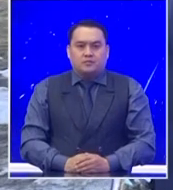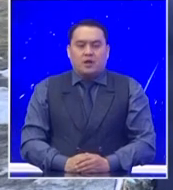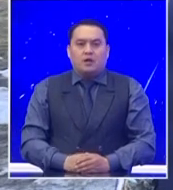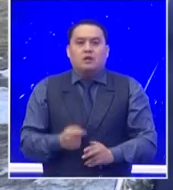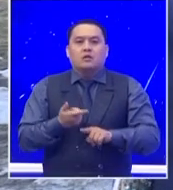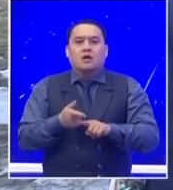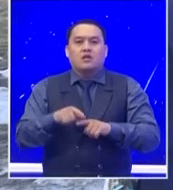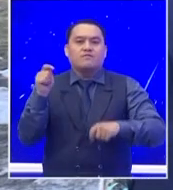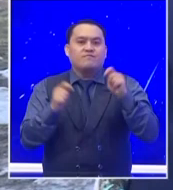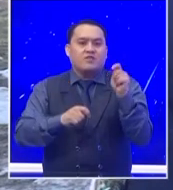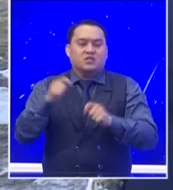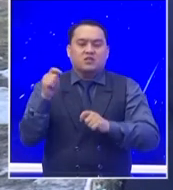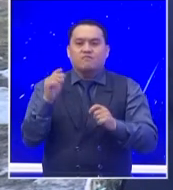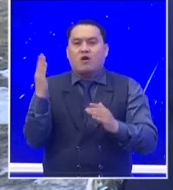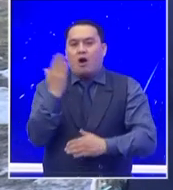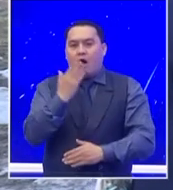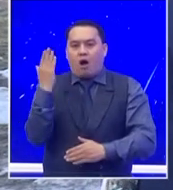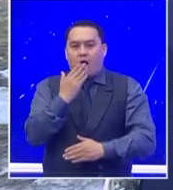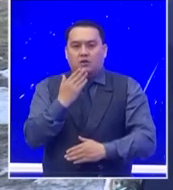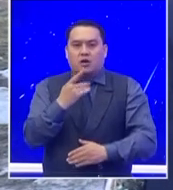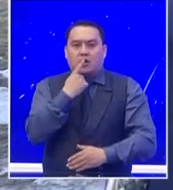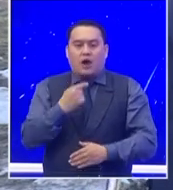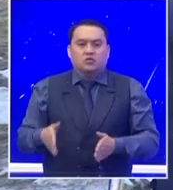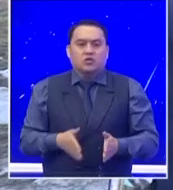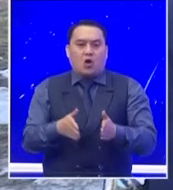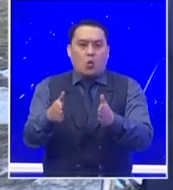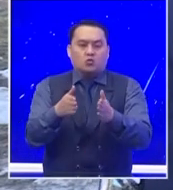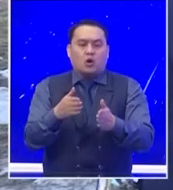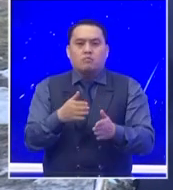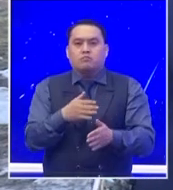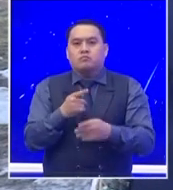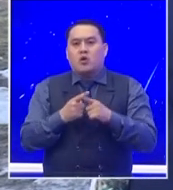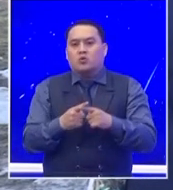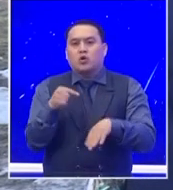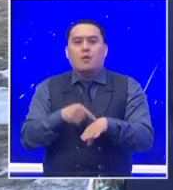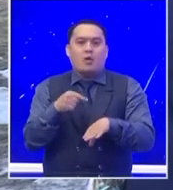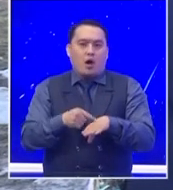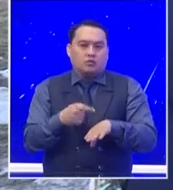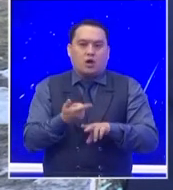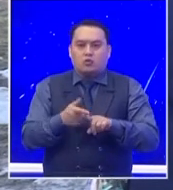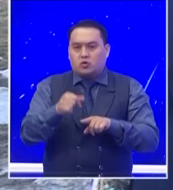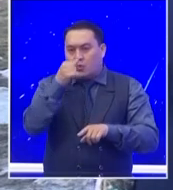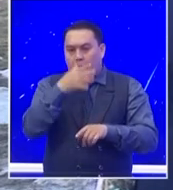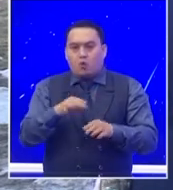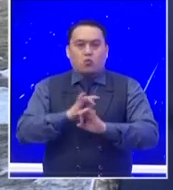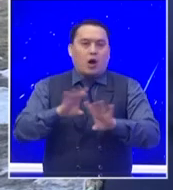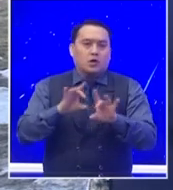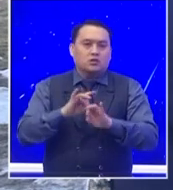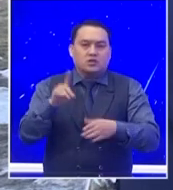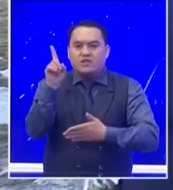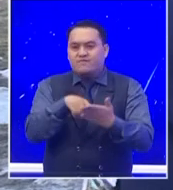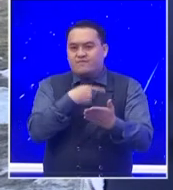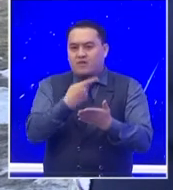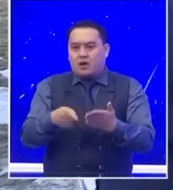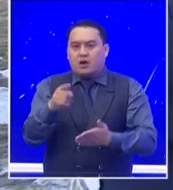Такие кинофестивали я видела только по телевизору. Оказавшись на красной дорожке, я испытала массу положительных эмоций, которые не могу описать словами. Не верила, что